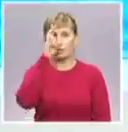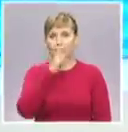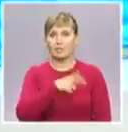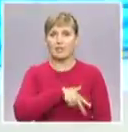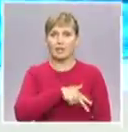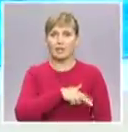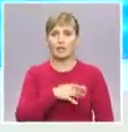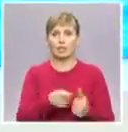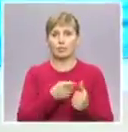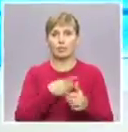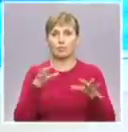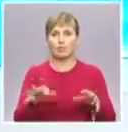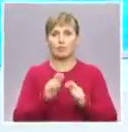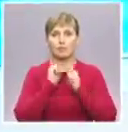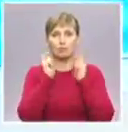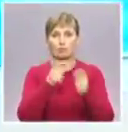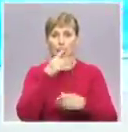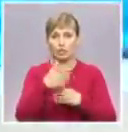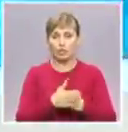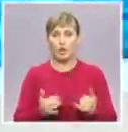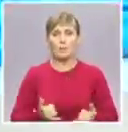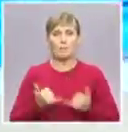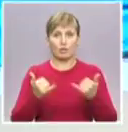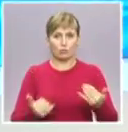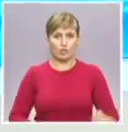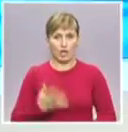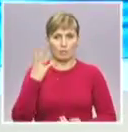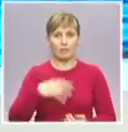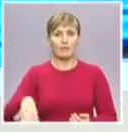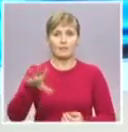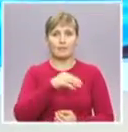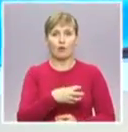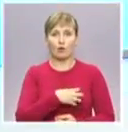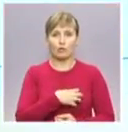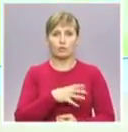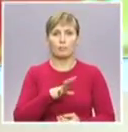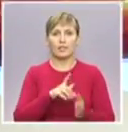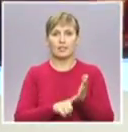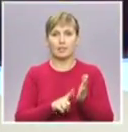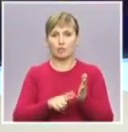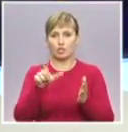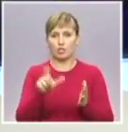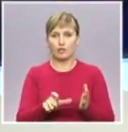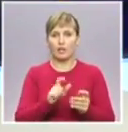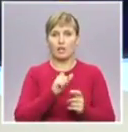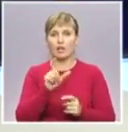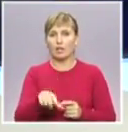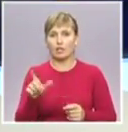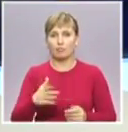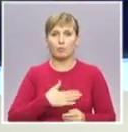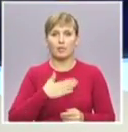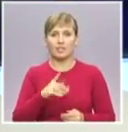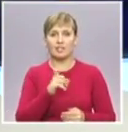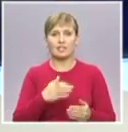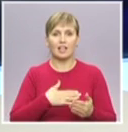Государственные награды от имени президента накануне вручили почетным жителям Алматы. Всего орденами отмечены 70 человек.